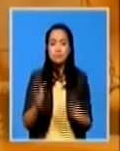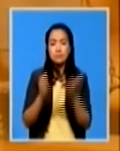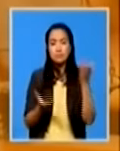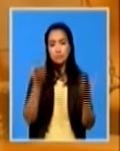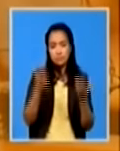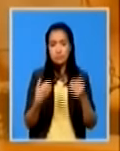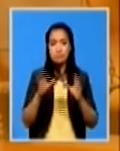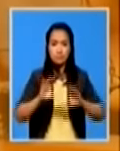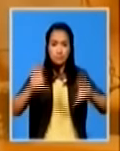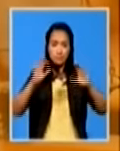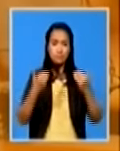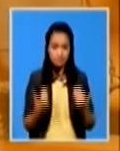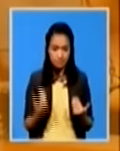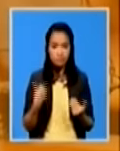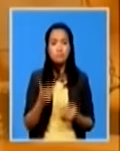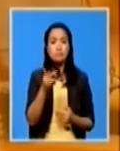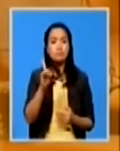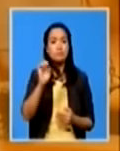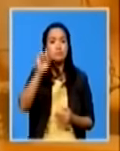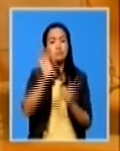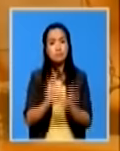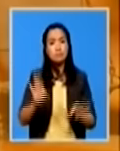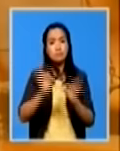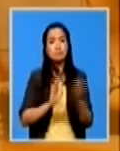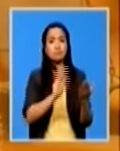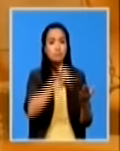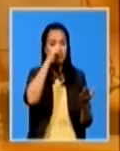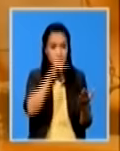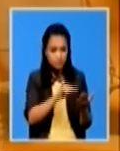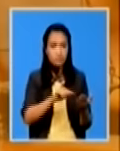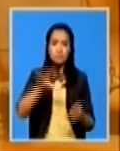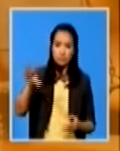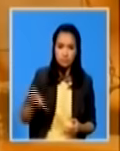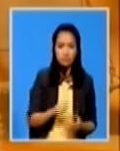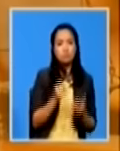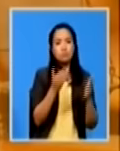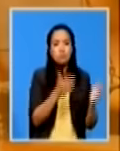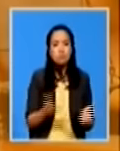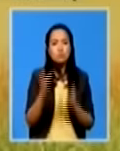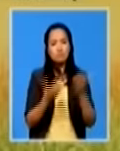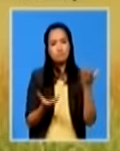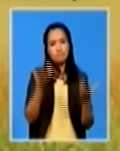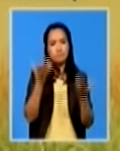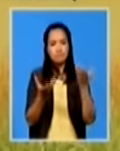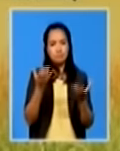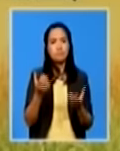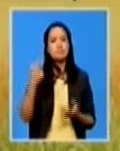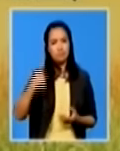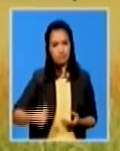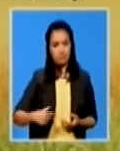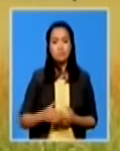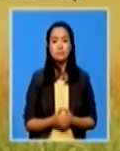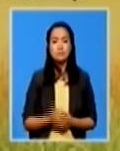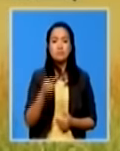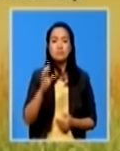ยรัฐบาลนี้ได้นำเอาคดีสำคัญของประเทศเข้าสู่กระบวนการพิจารณาของศาลเท่านั้นนะครับเช่นค